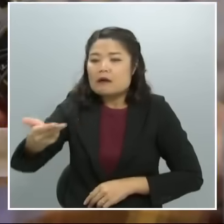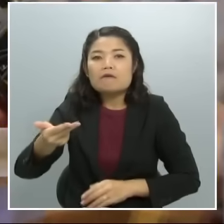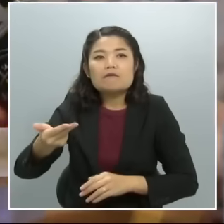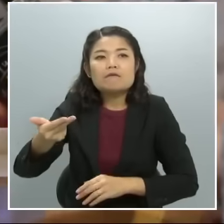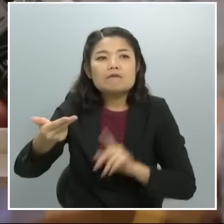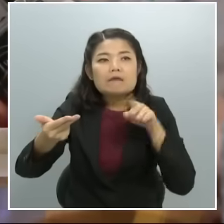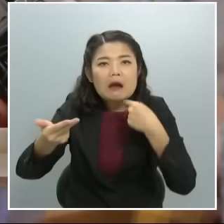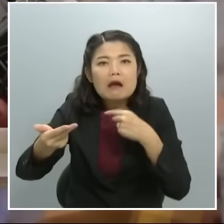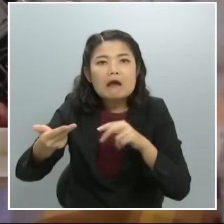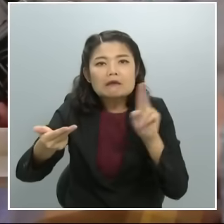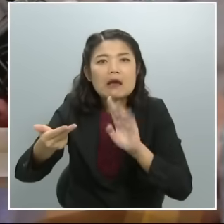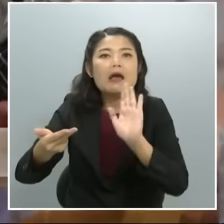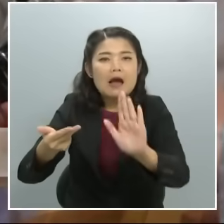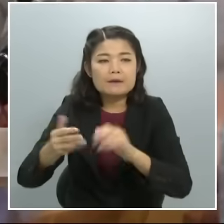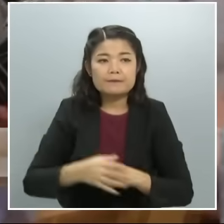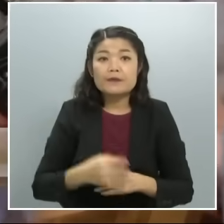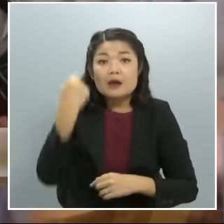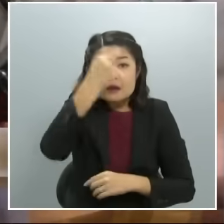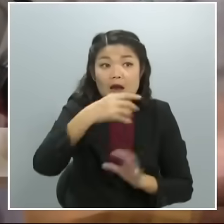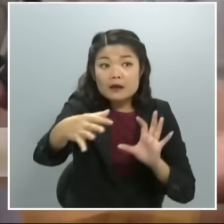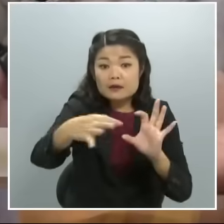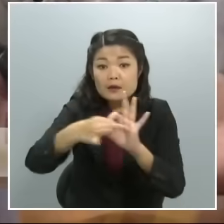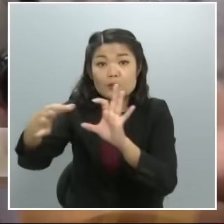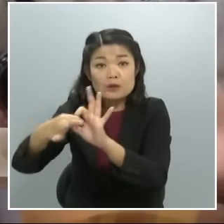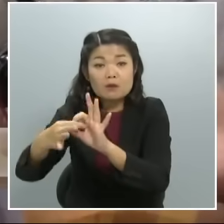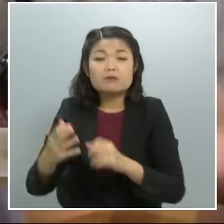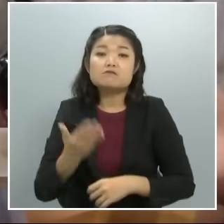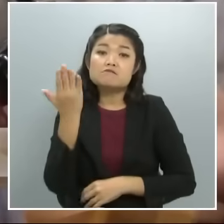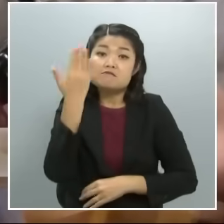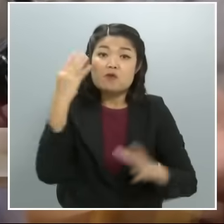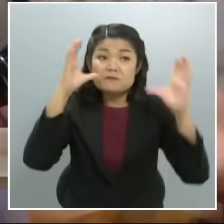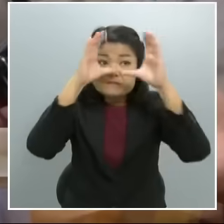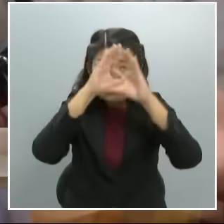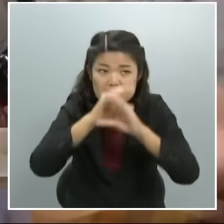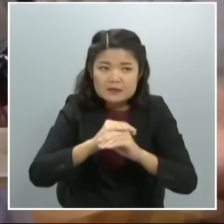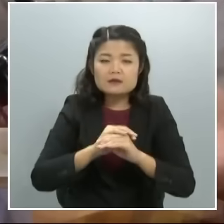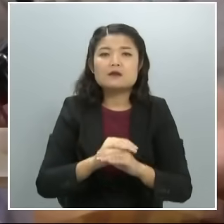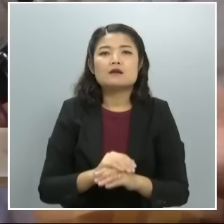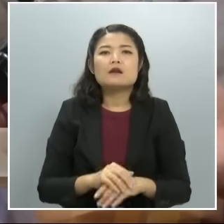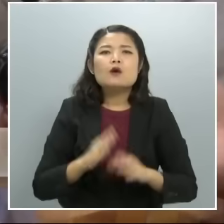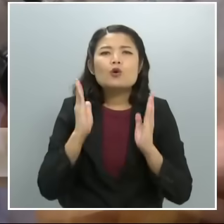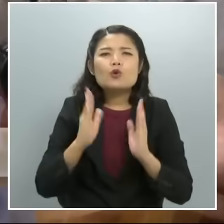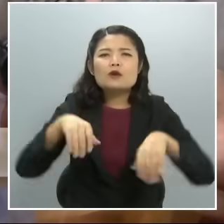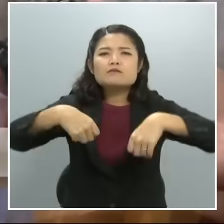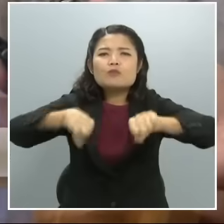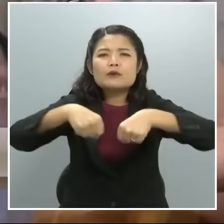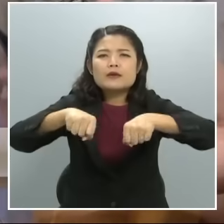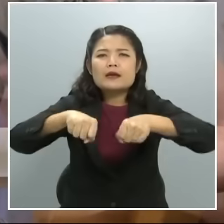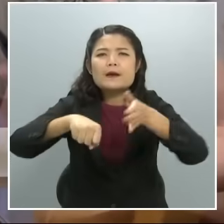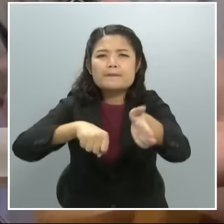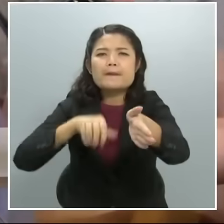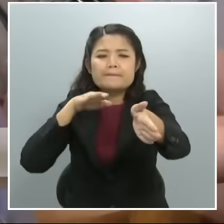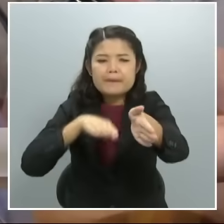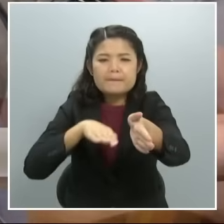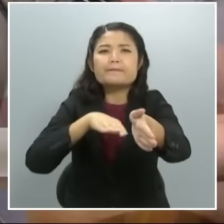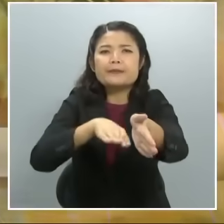บุคคลที่เกี่ยวข้องเนี่ยที่อยู่ในเหตุการณ์ในวันนั้นเนี่ยก็เป็นพลขับรถนำนะครับซึ่งไม่ใช่เป็นพลขับของผม